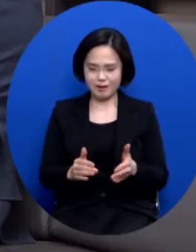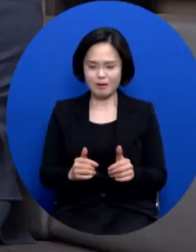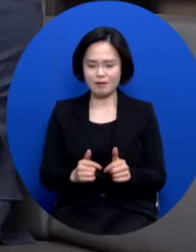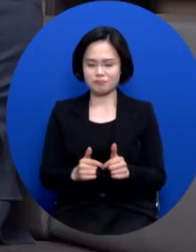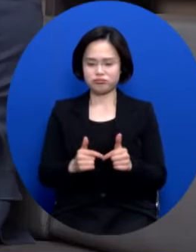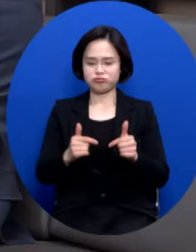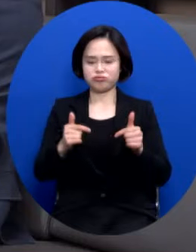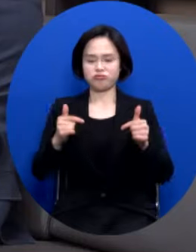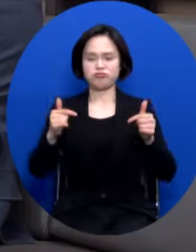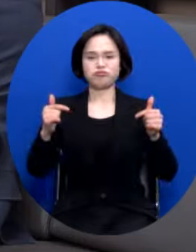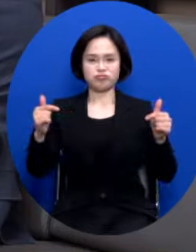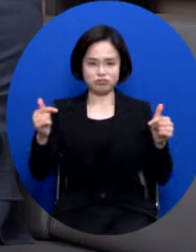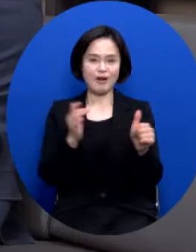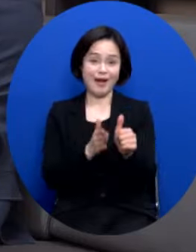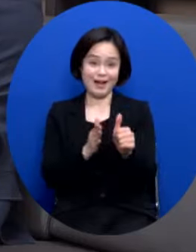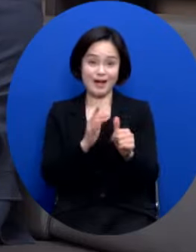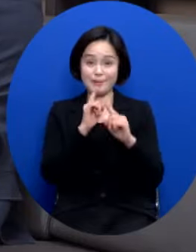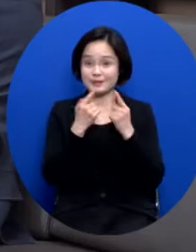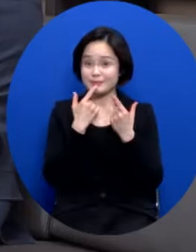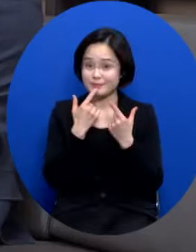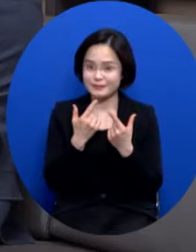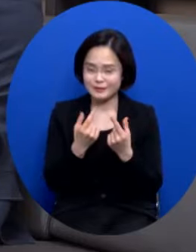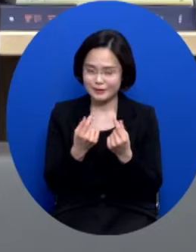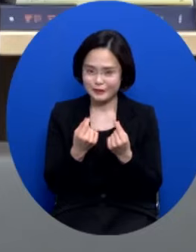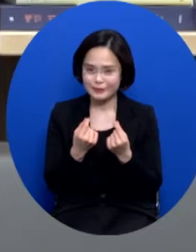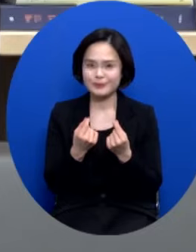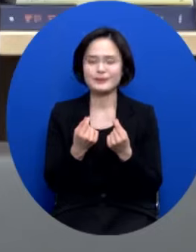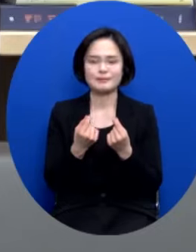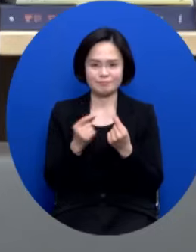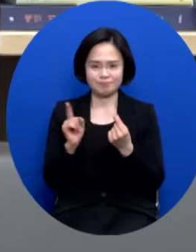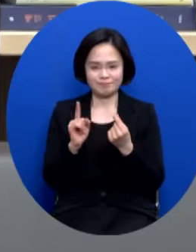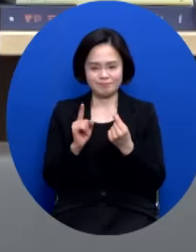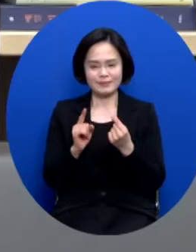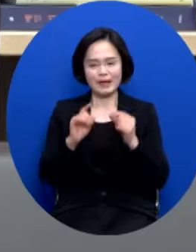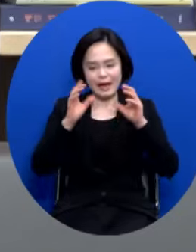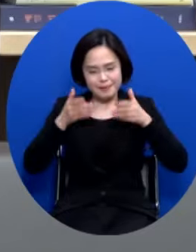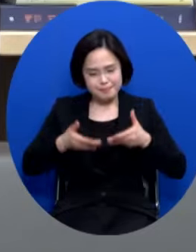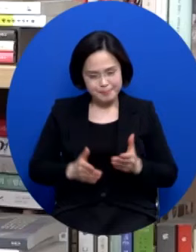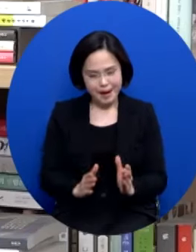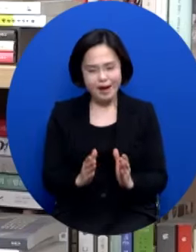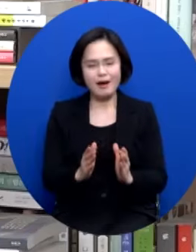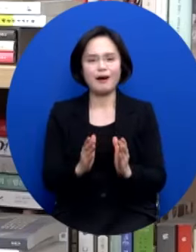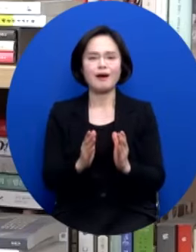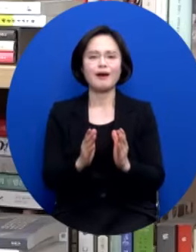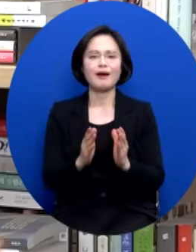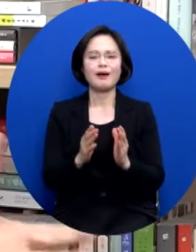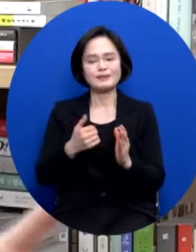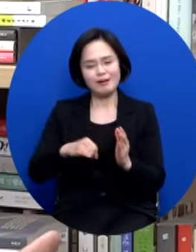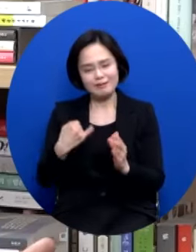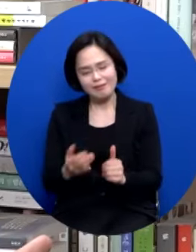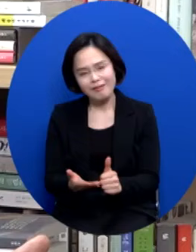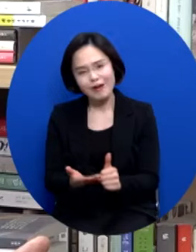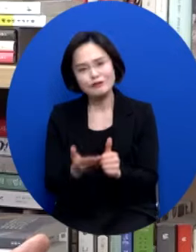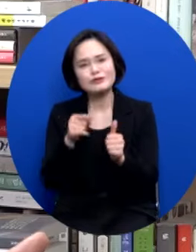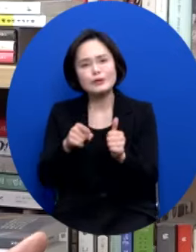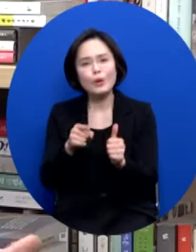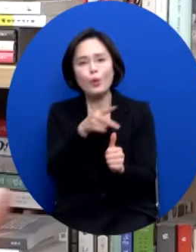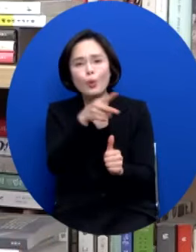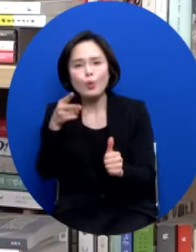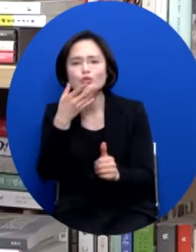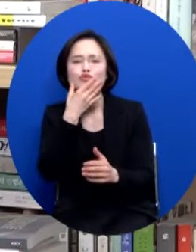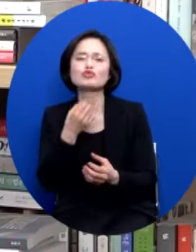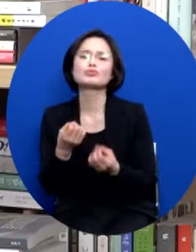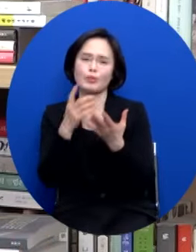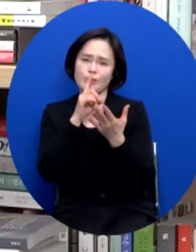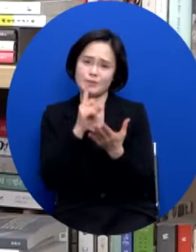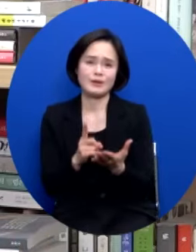성경에서는 자녀가 가정이 축복이라는 것을 강조를 하거든요. 그래서 그런 부분에 대해서 사회에서는 계속해서